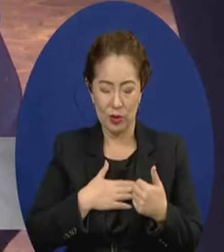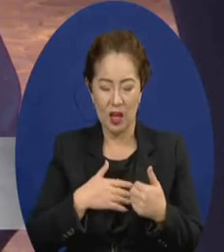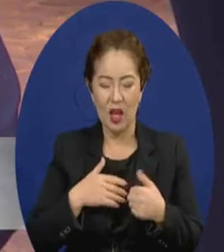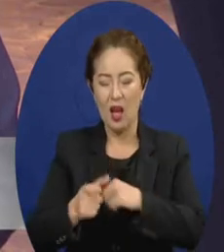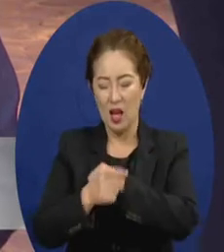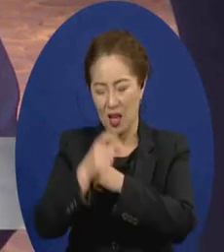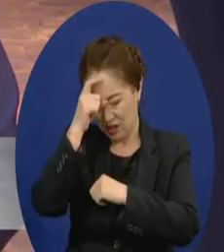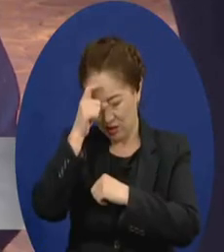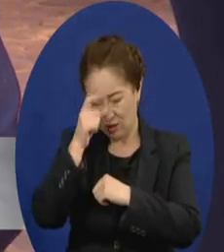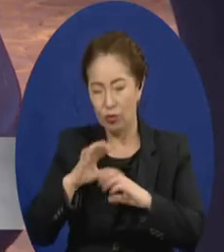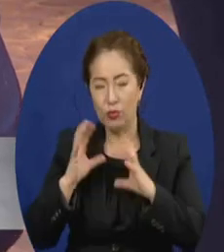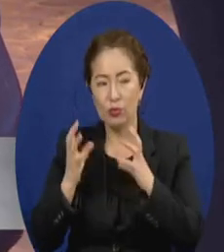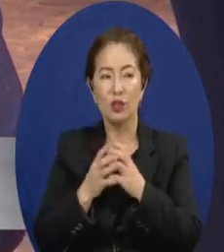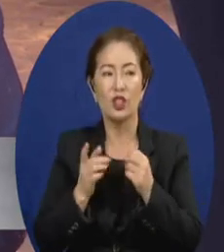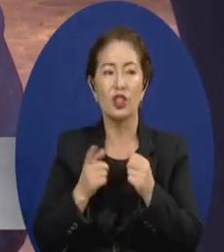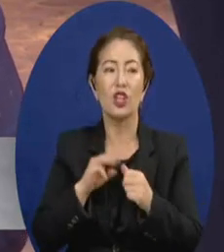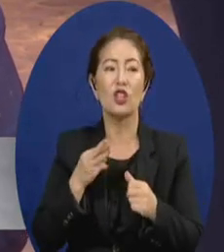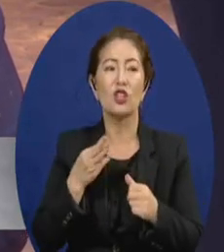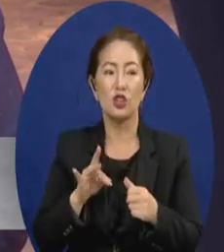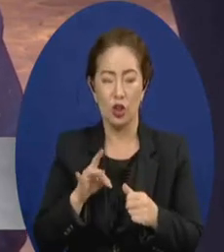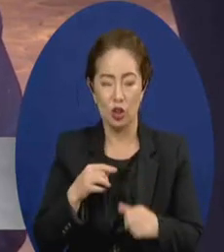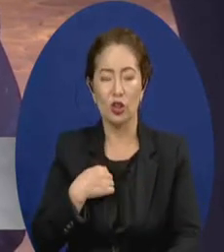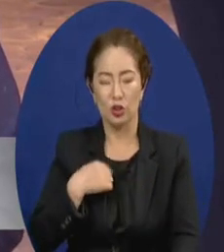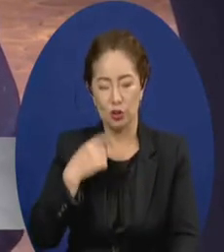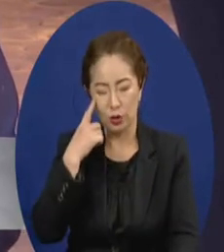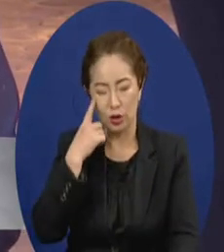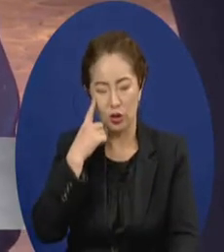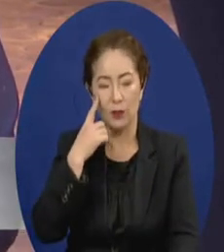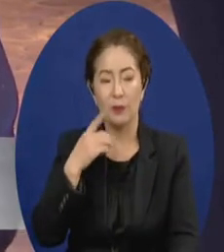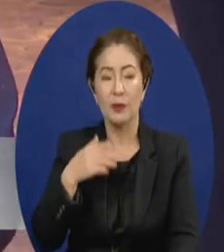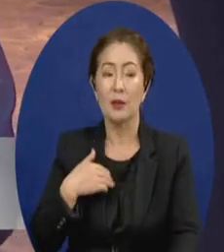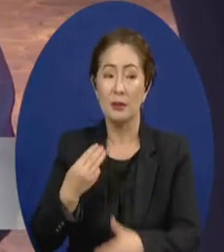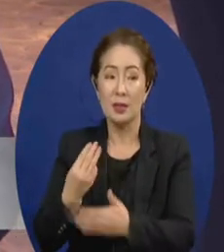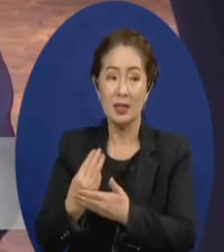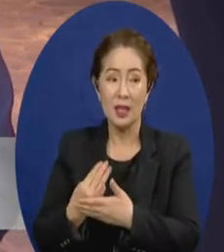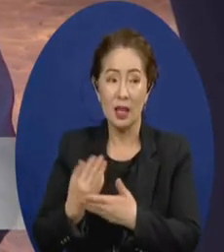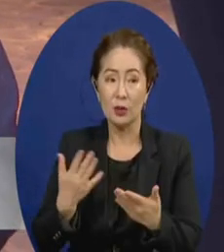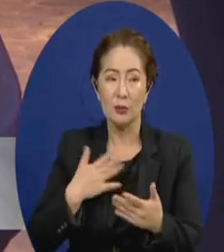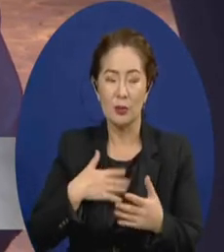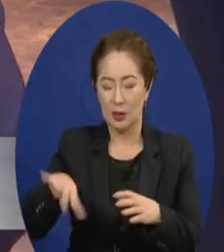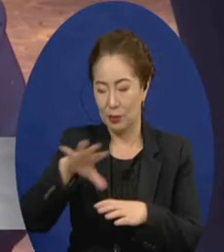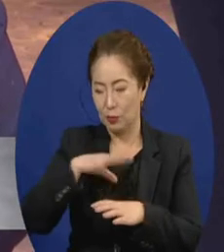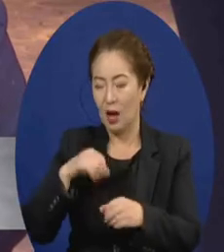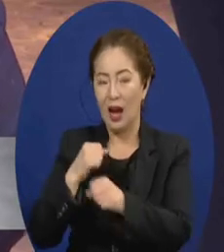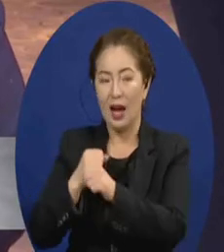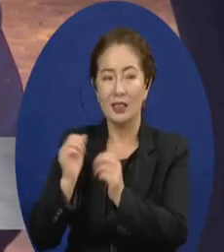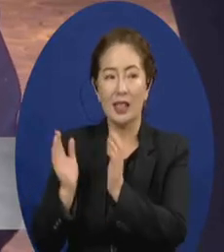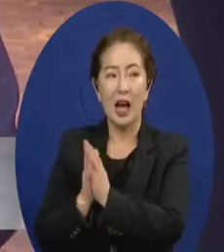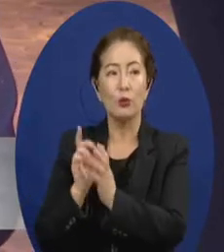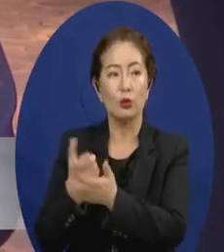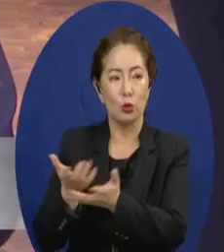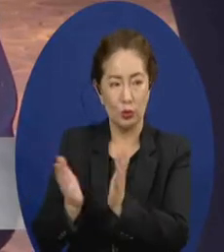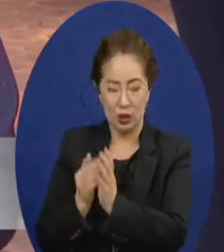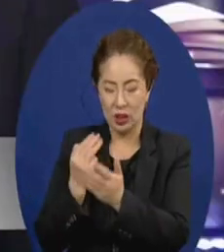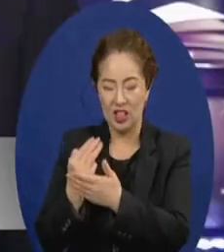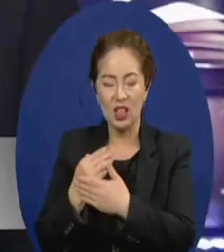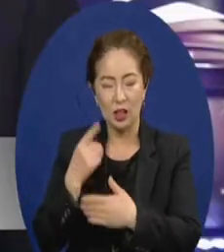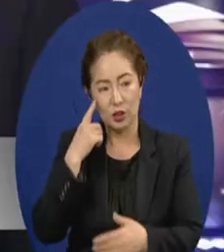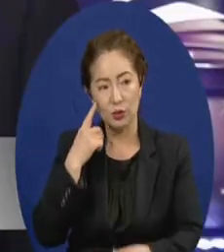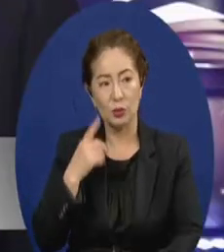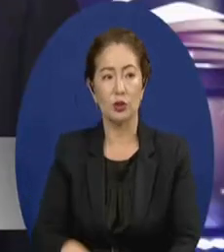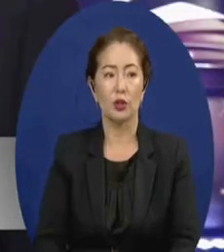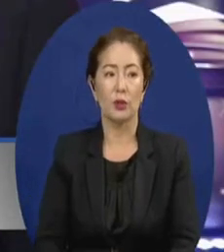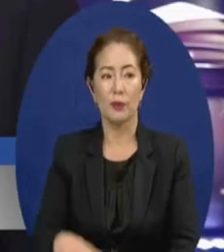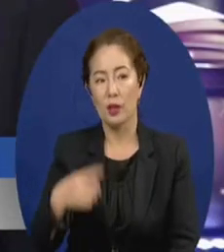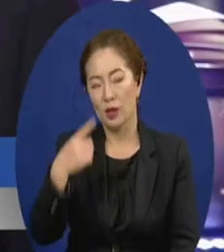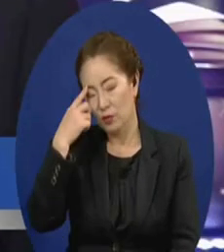хамт олонны бол их нэр төрийн хэрэг гэж бид нар ингэж бодож явдгийн. Тэгээ миний шагналт бол миний хамт олонны шагналт гэж одоо би харж байна.